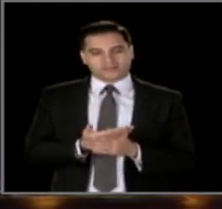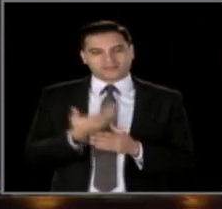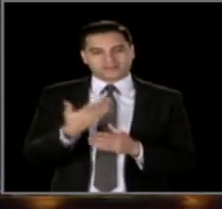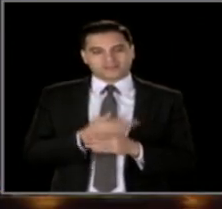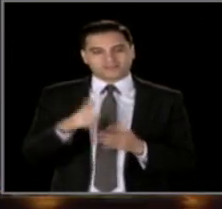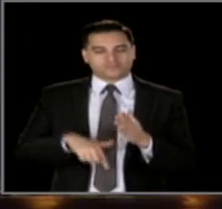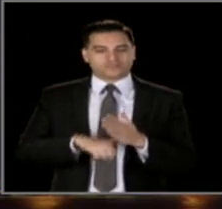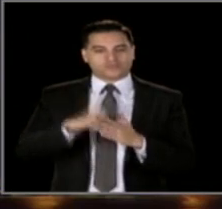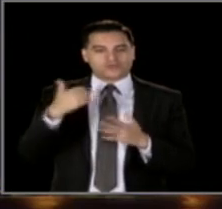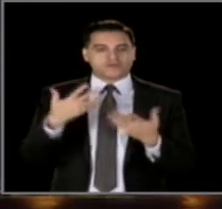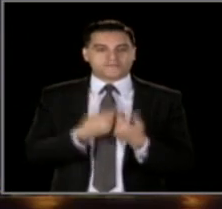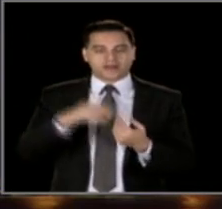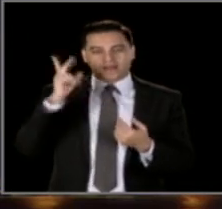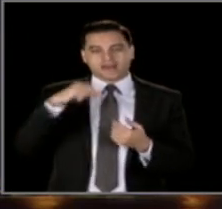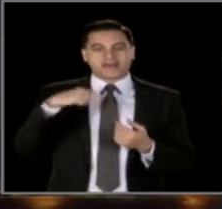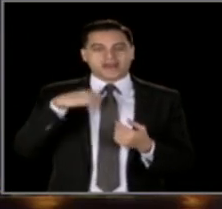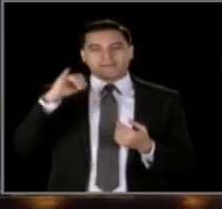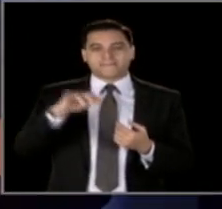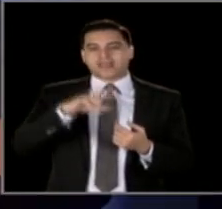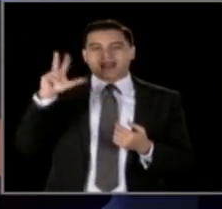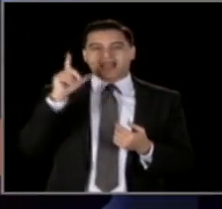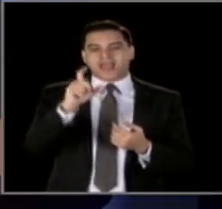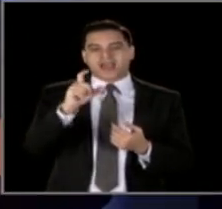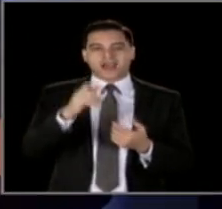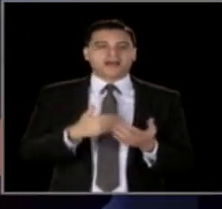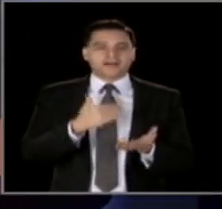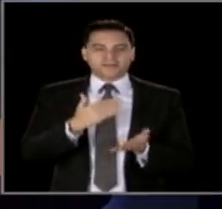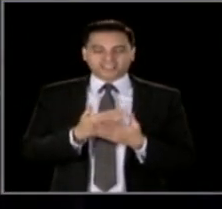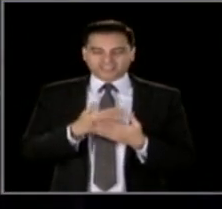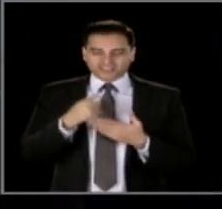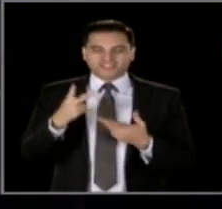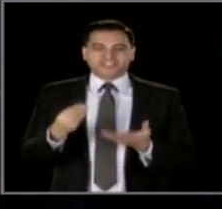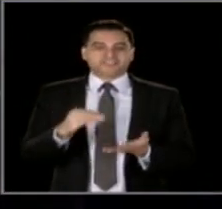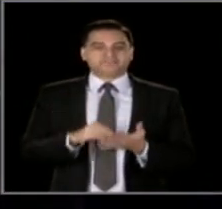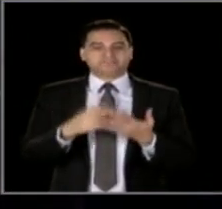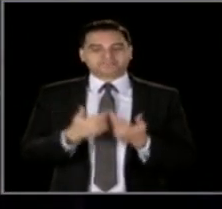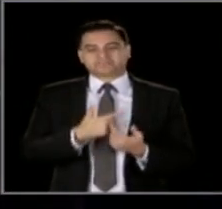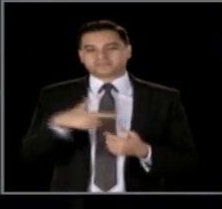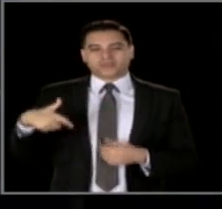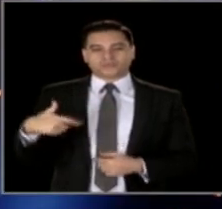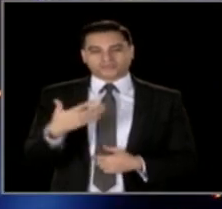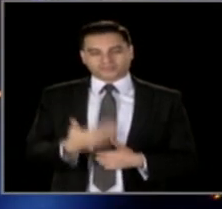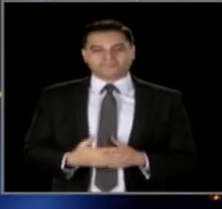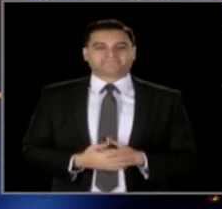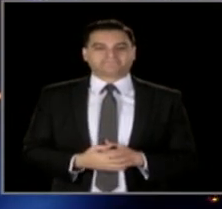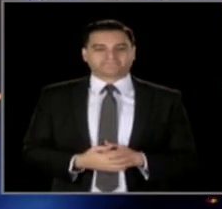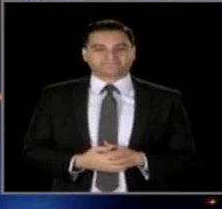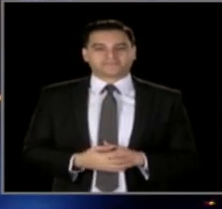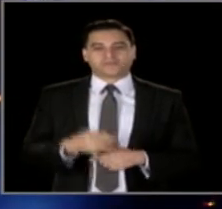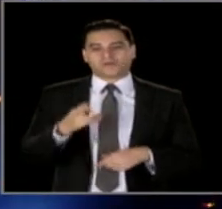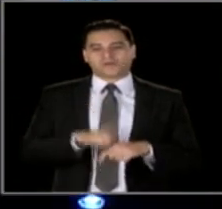ميلان بعد المنتدى تاريخية. 20 نقطة، النتيجة 160